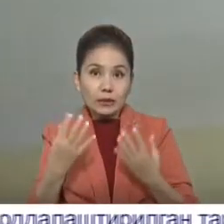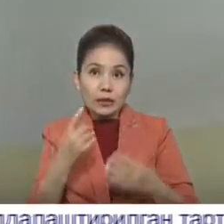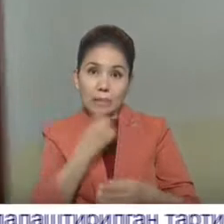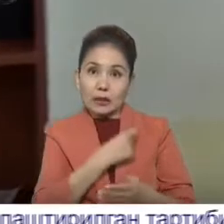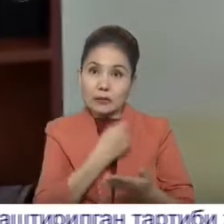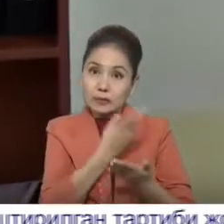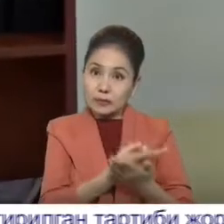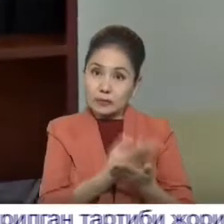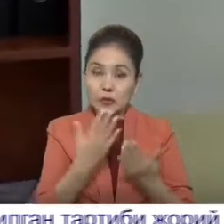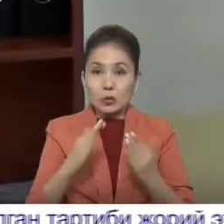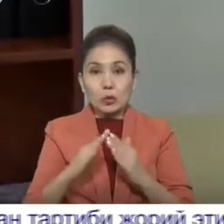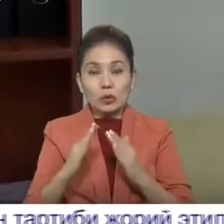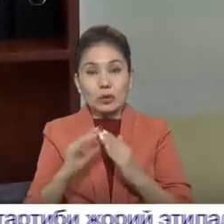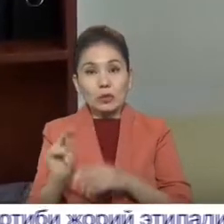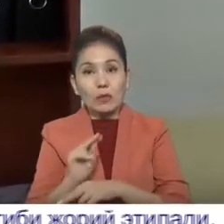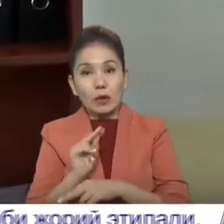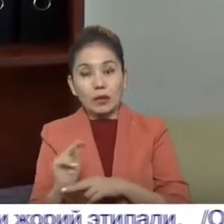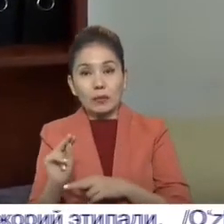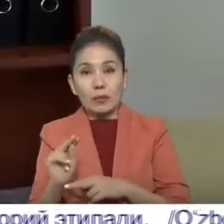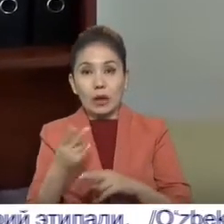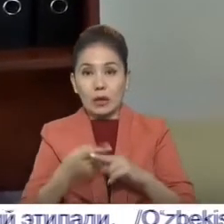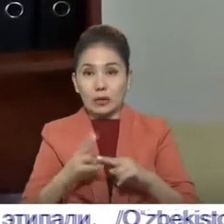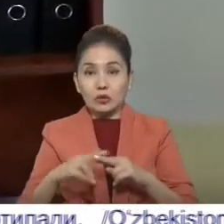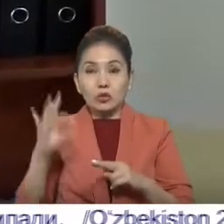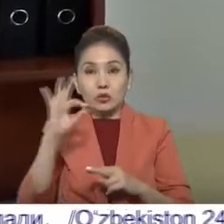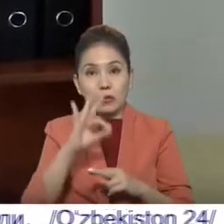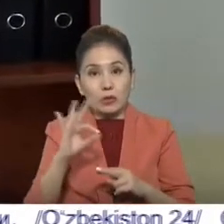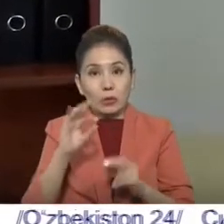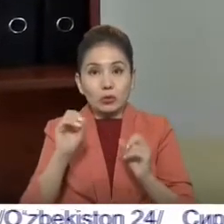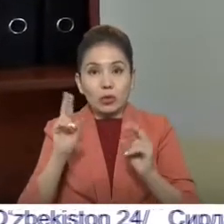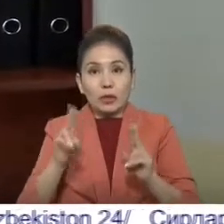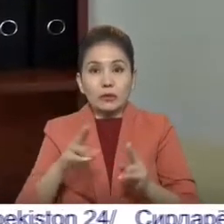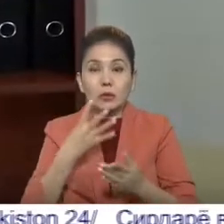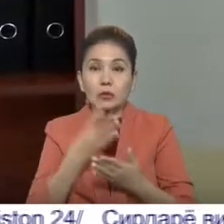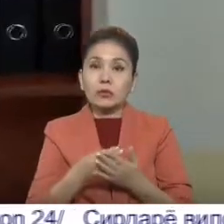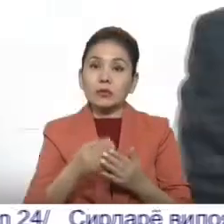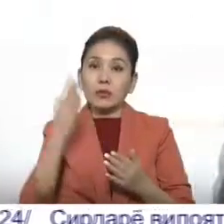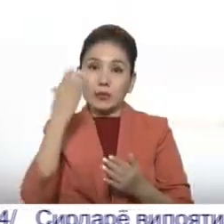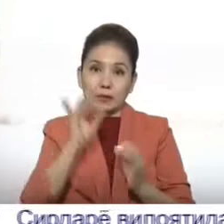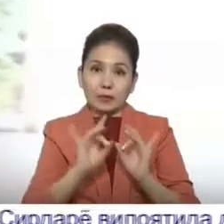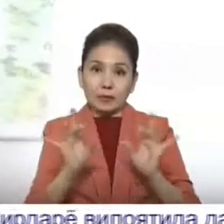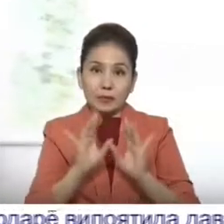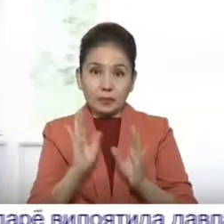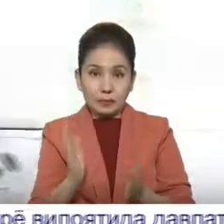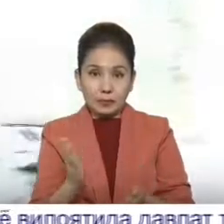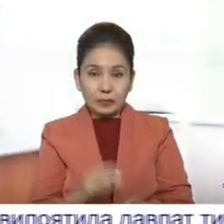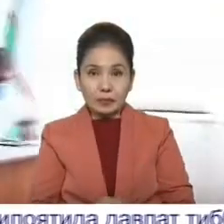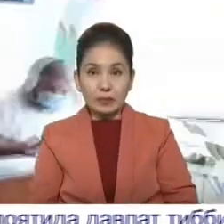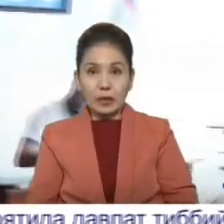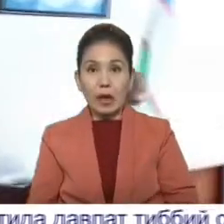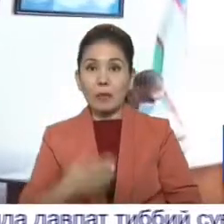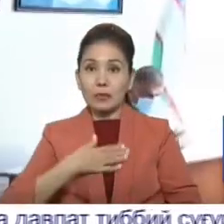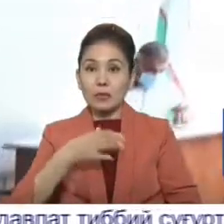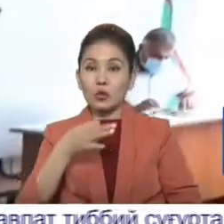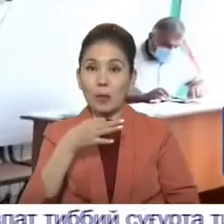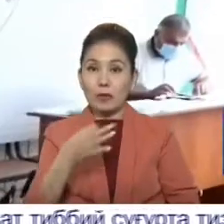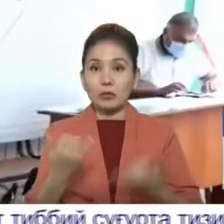statsionar, qanchasi uy sharoitida davolanyapti? Ayni shu savollarga mutaxassis fikrini tinglaymiz. Tumanimizda hozir shu